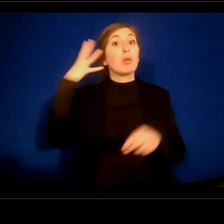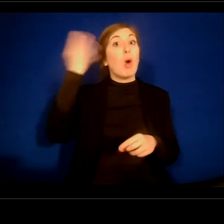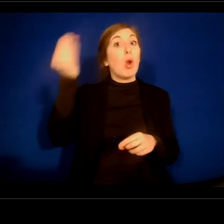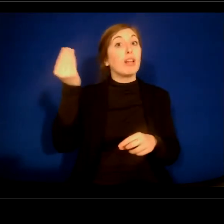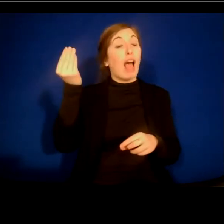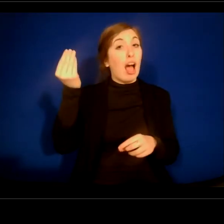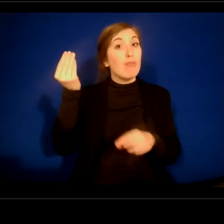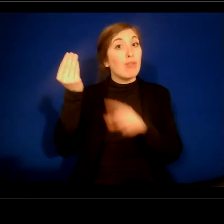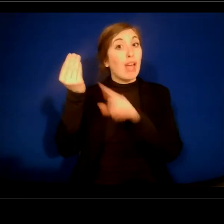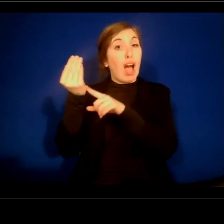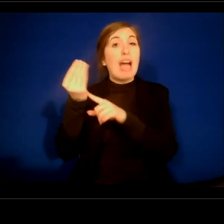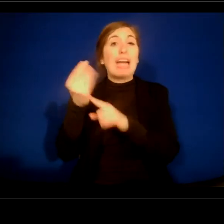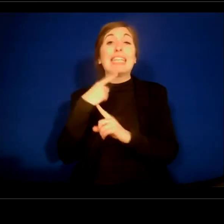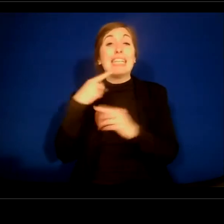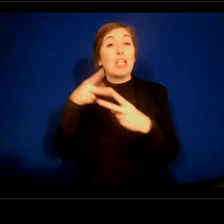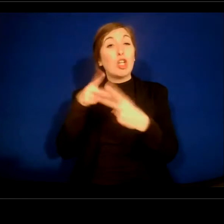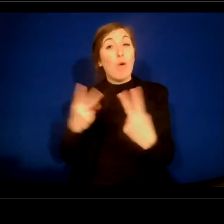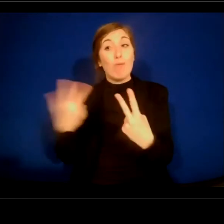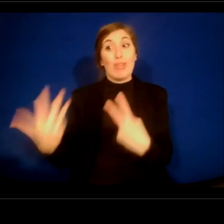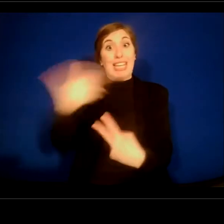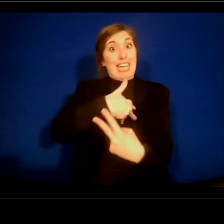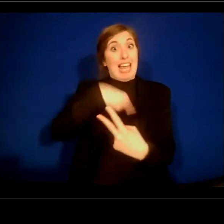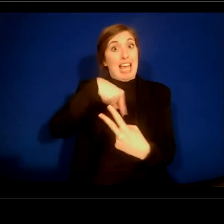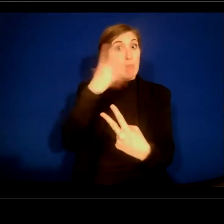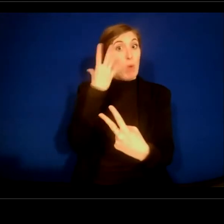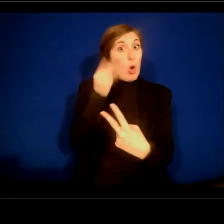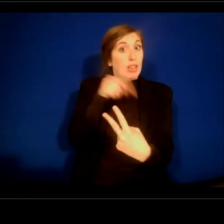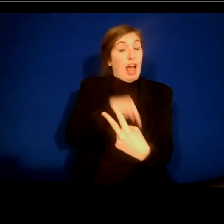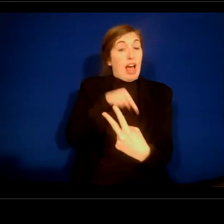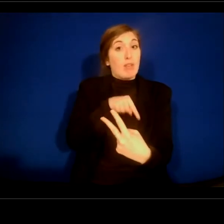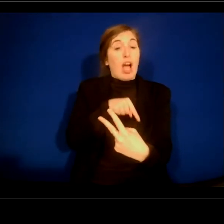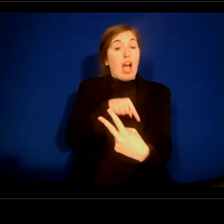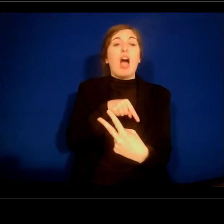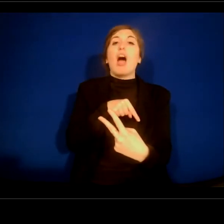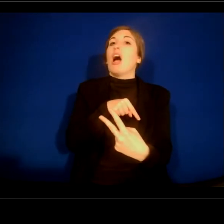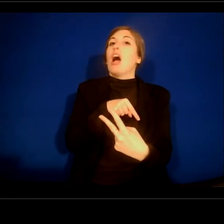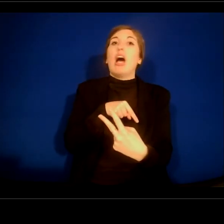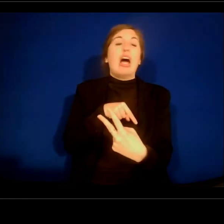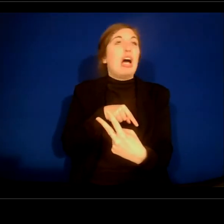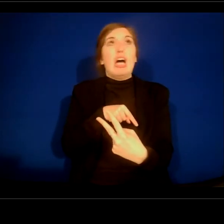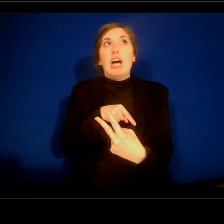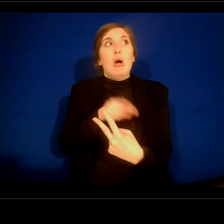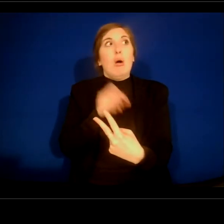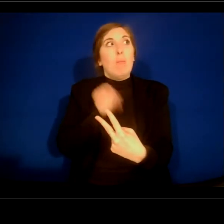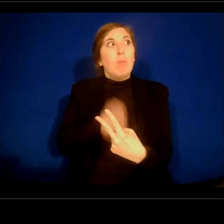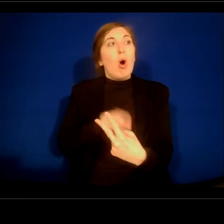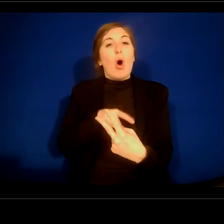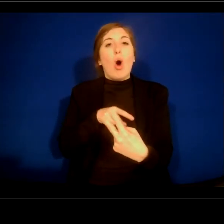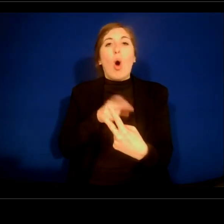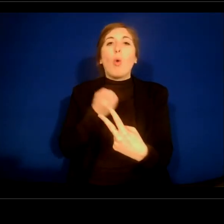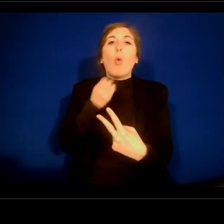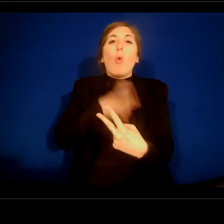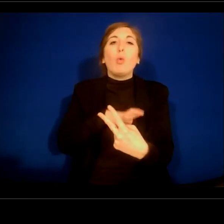quel confine, insomma, affondano le loro radici anche in una cultura linguistica